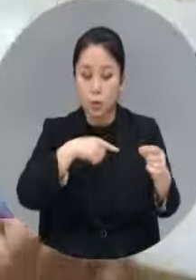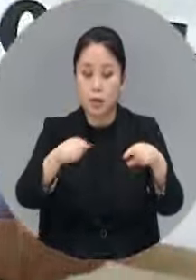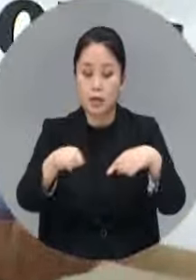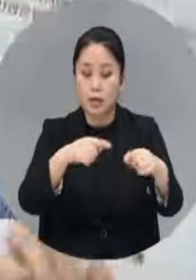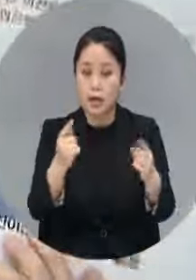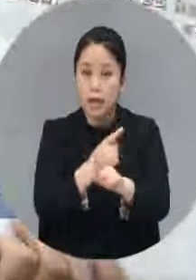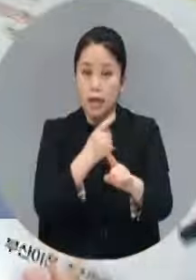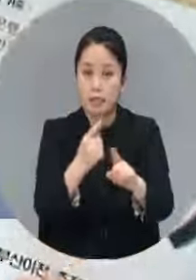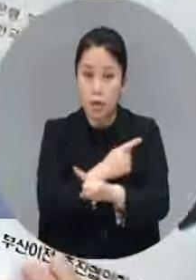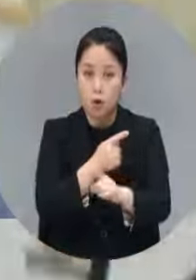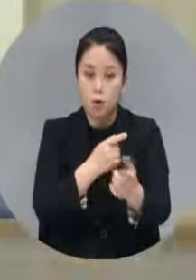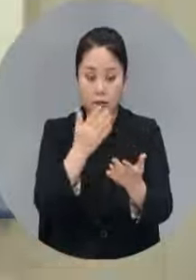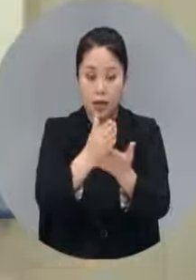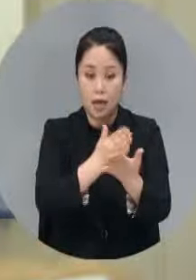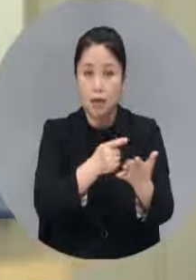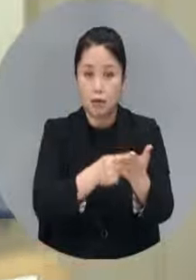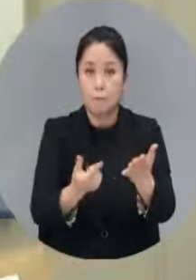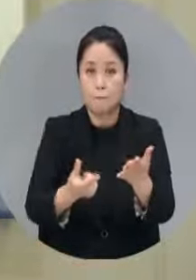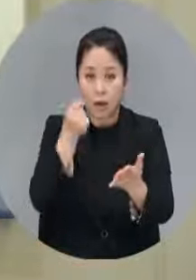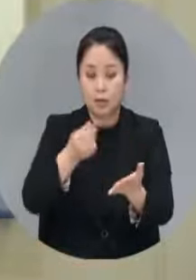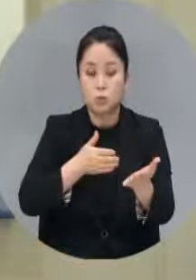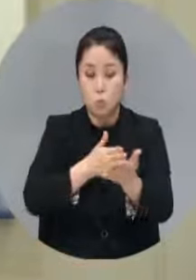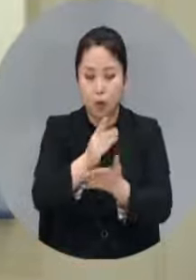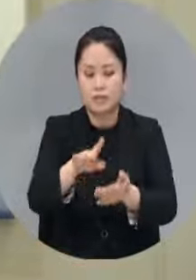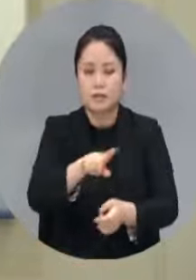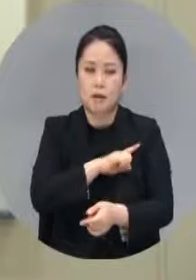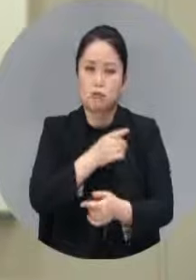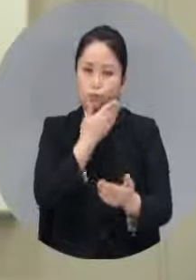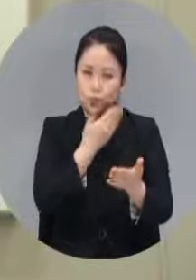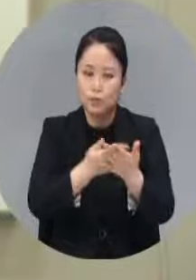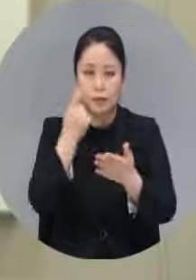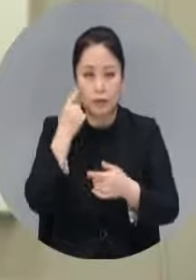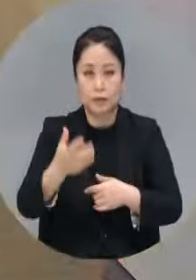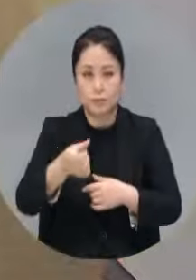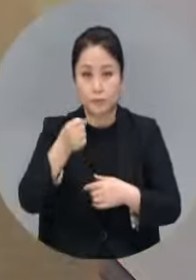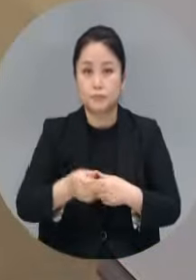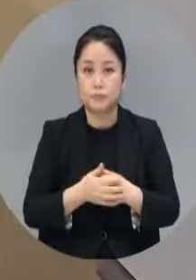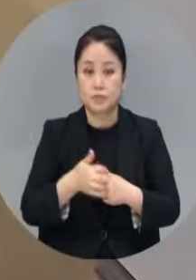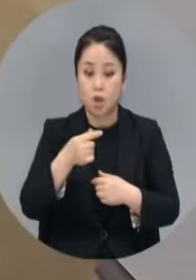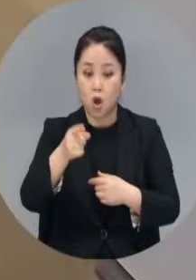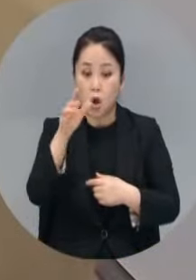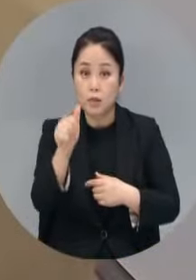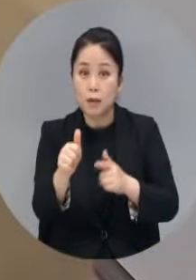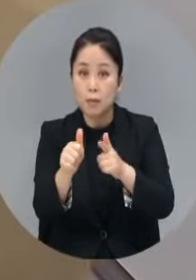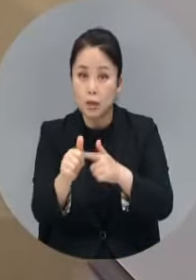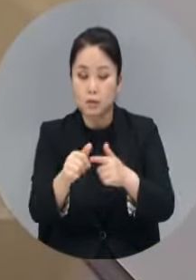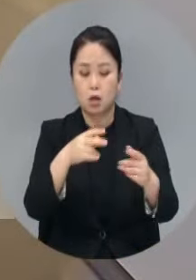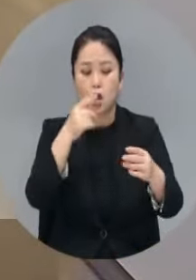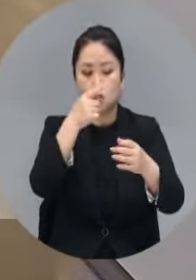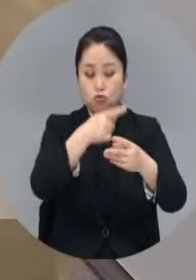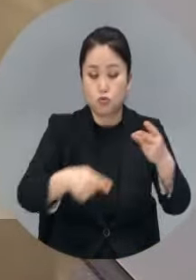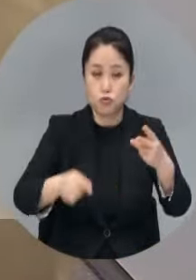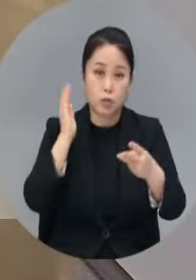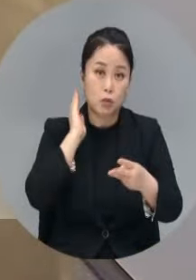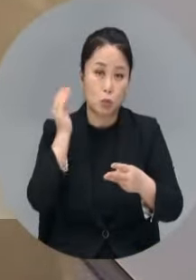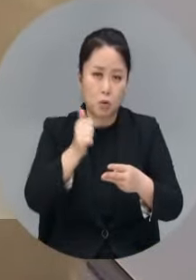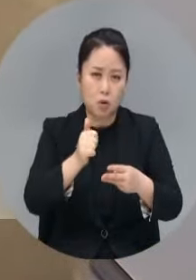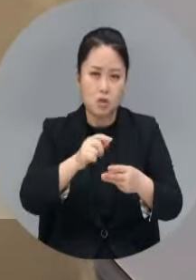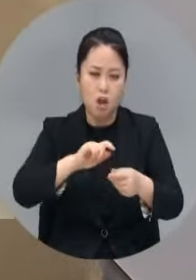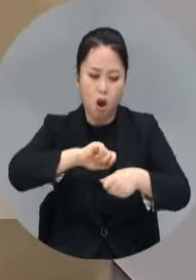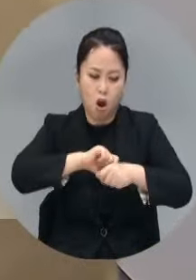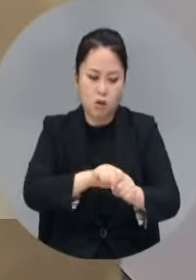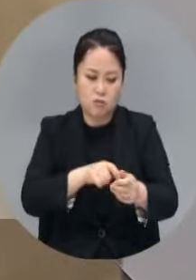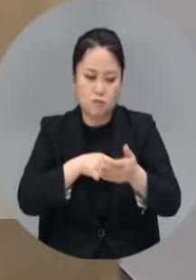빠르게 통과되는 것, 이것이 먼저다라고 생각합니다. 허 대표는 또 윤석열 대통령이